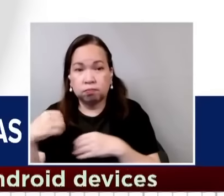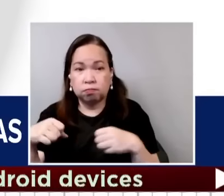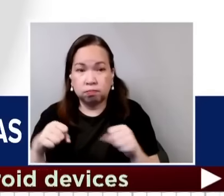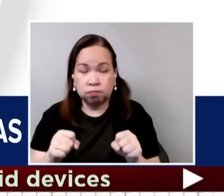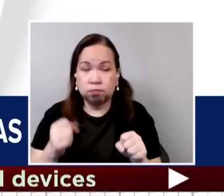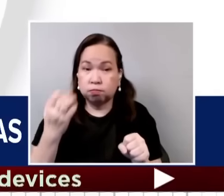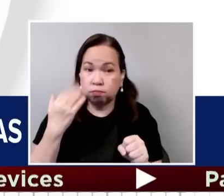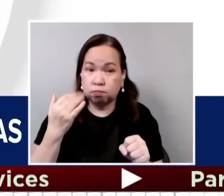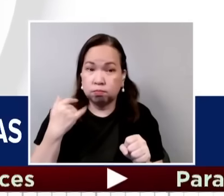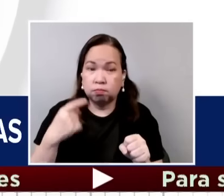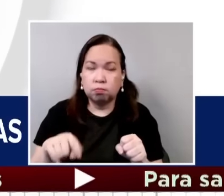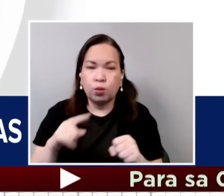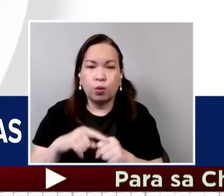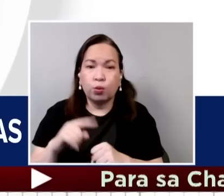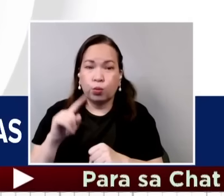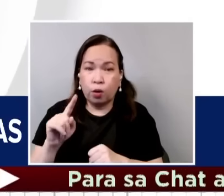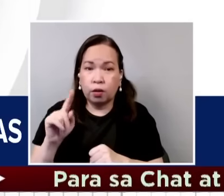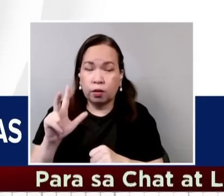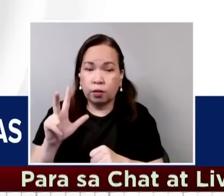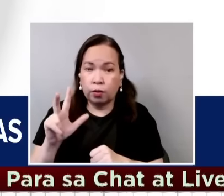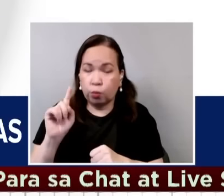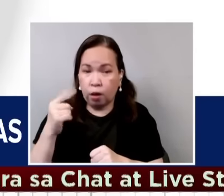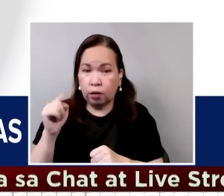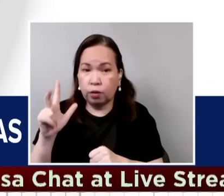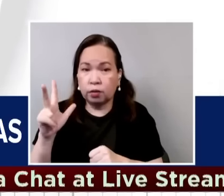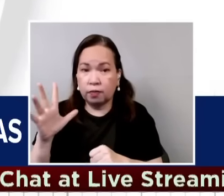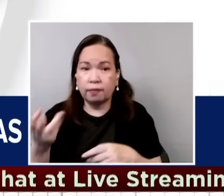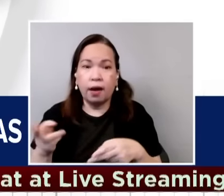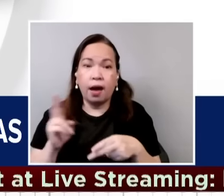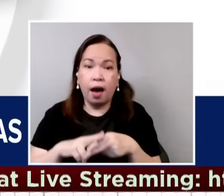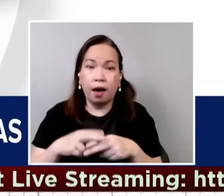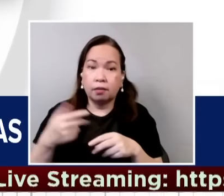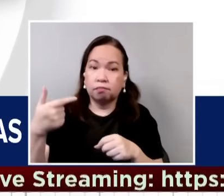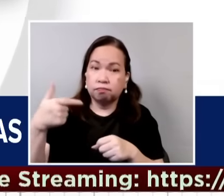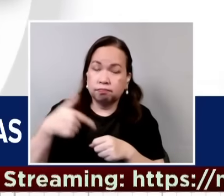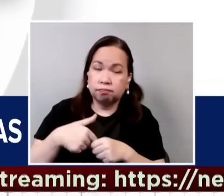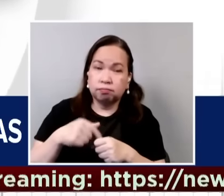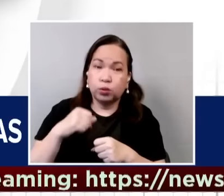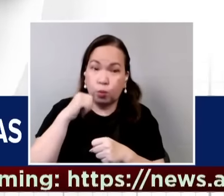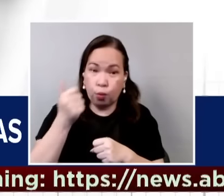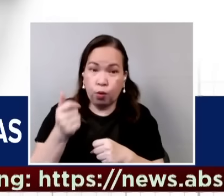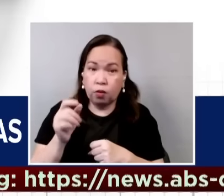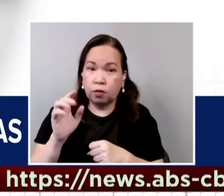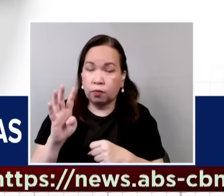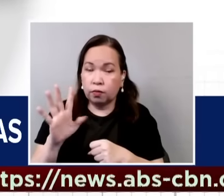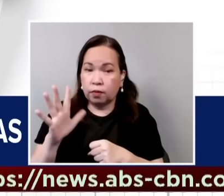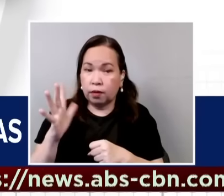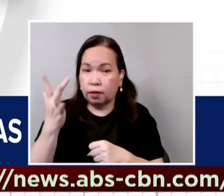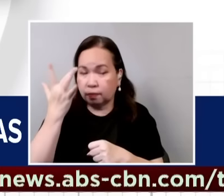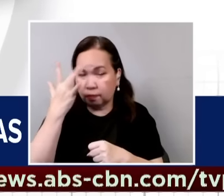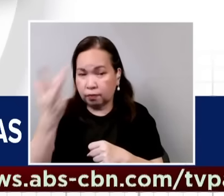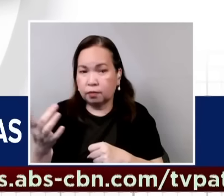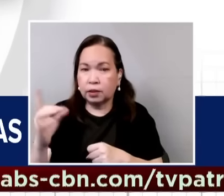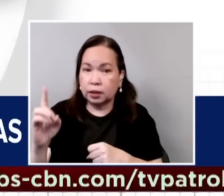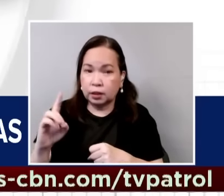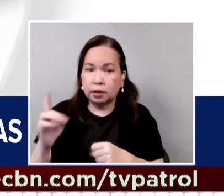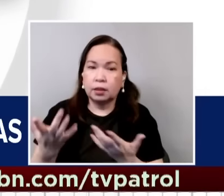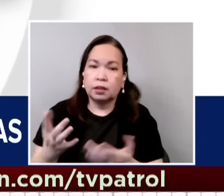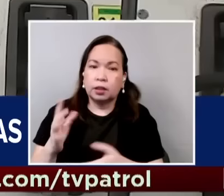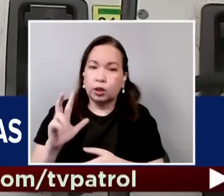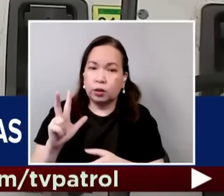nasa 1.35 ang dagdag presyo sa gasolina bukas, 45 centavos sa diesel at 35 centavos sa